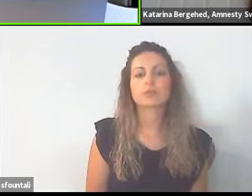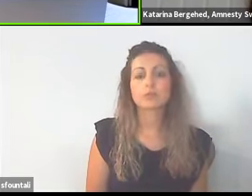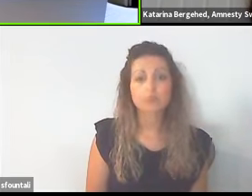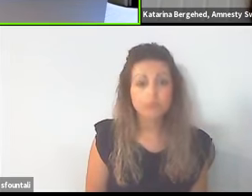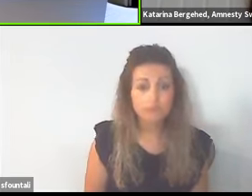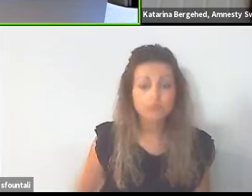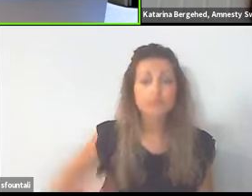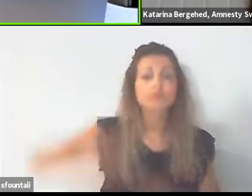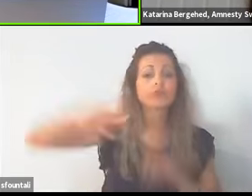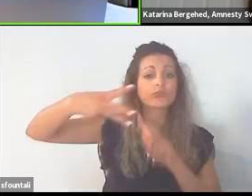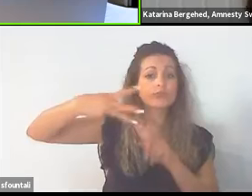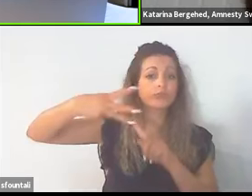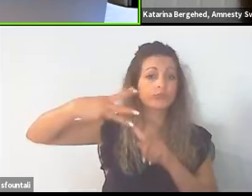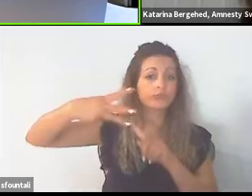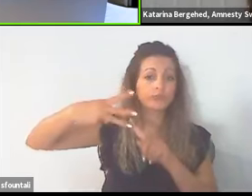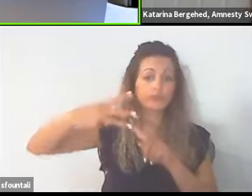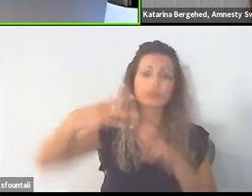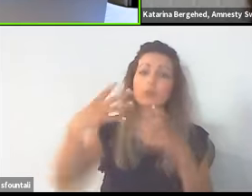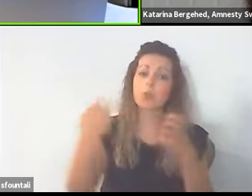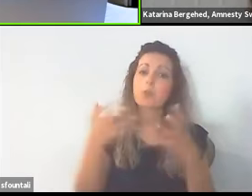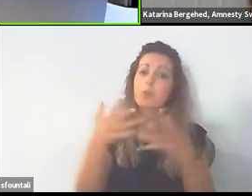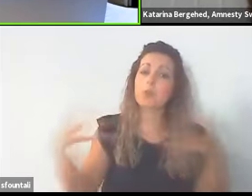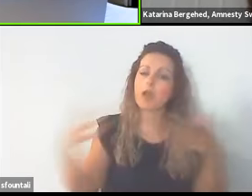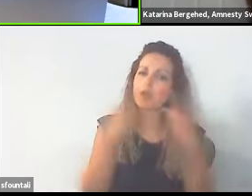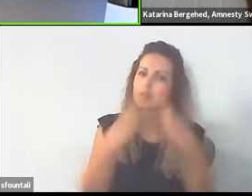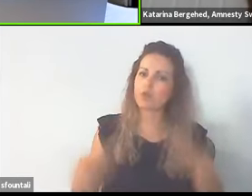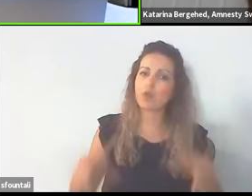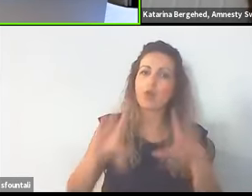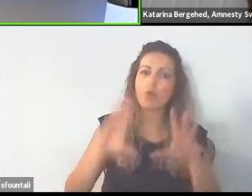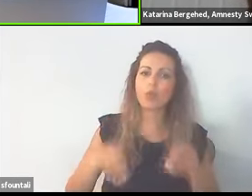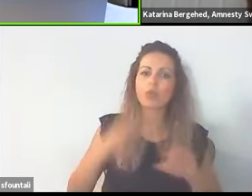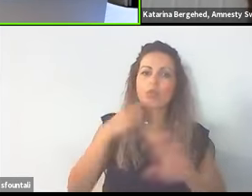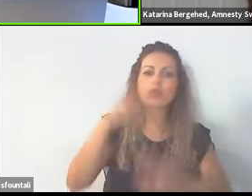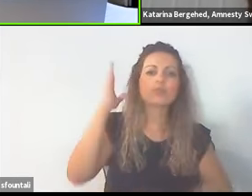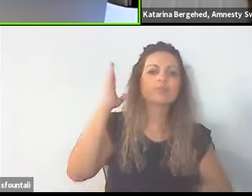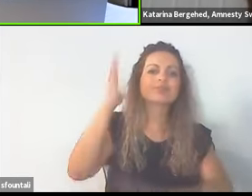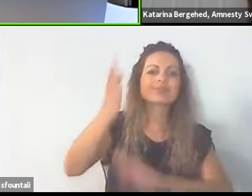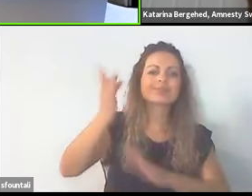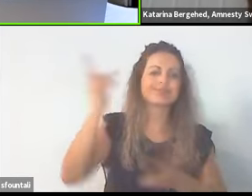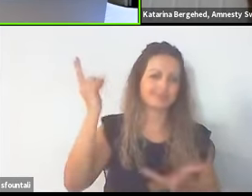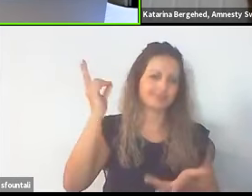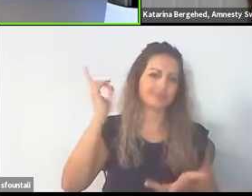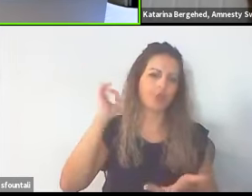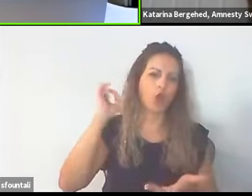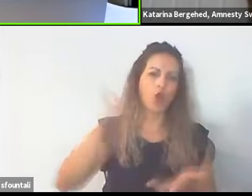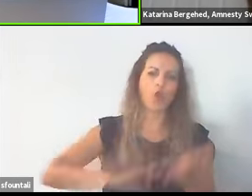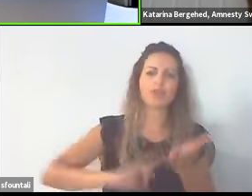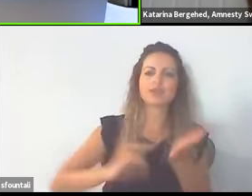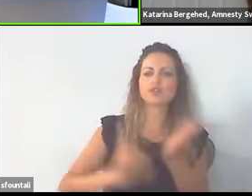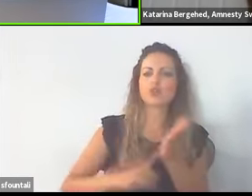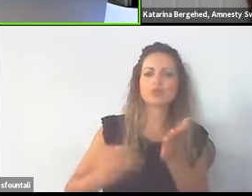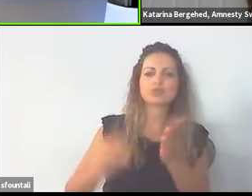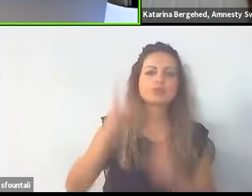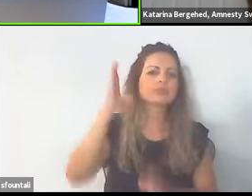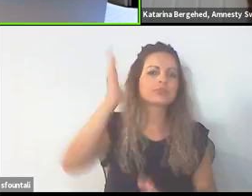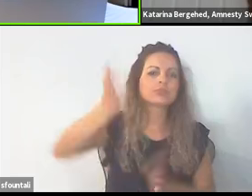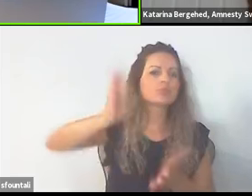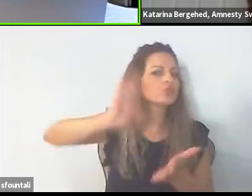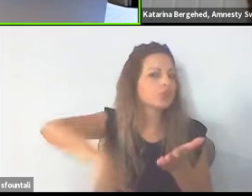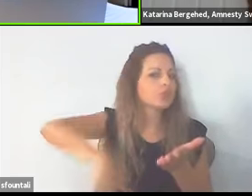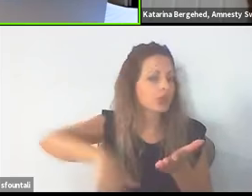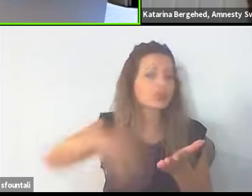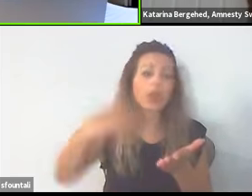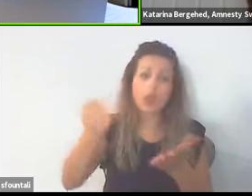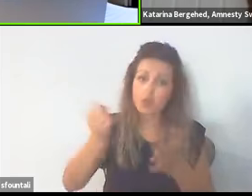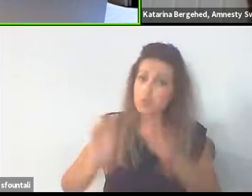είναι ότι έχουμε πολύ μεγάλη διαφορά και στις καταδίκες σε ό,τι αφορά τους βιαστές. Υπάρχει μια τεράστια αύξηση